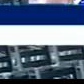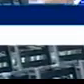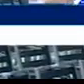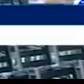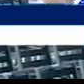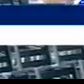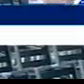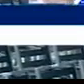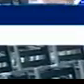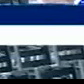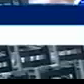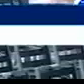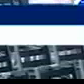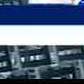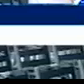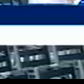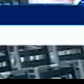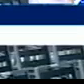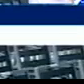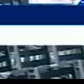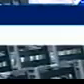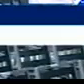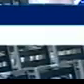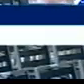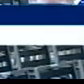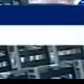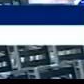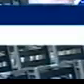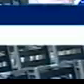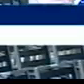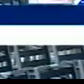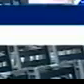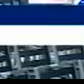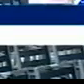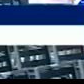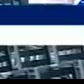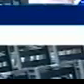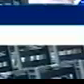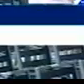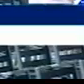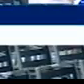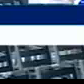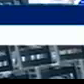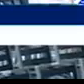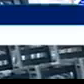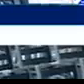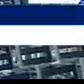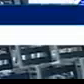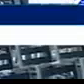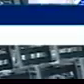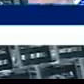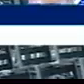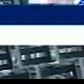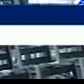aniversară, cu o ediție într-adevăr specială pentru că suntem și în anul centenarului, 100 de ani de la Marea Unire și 50 de ani de la